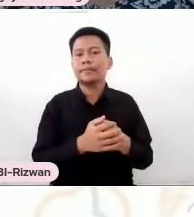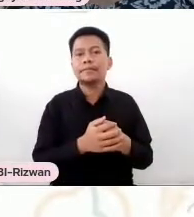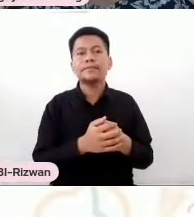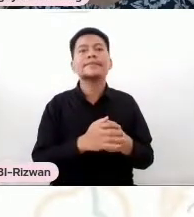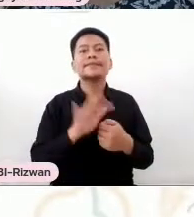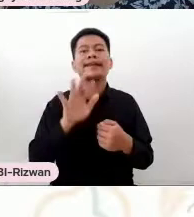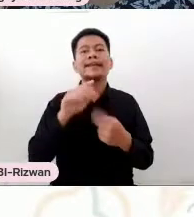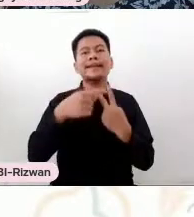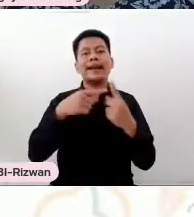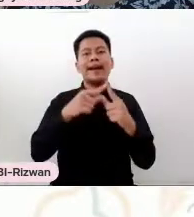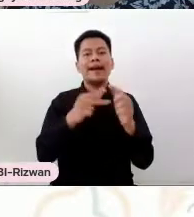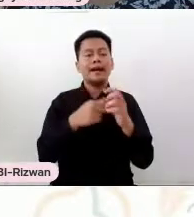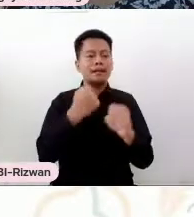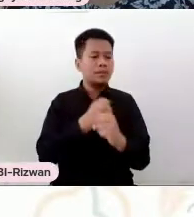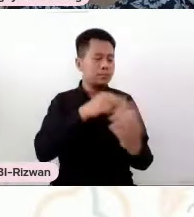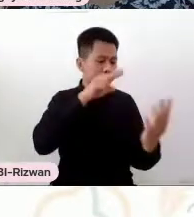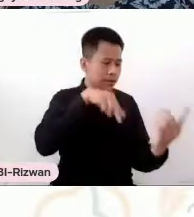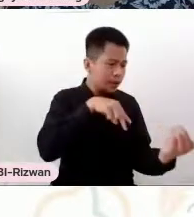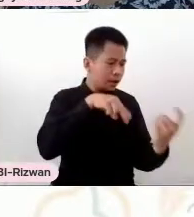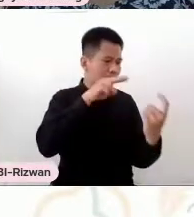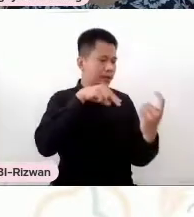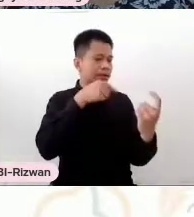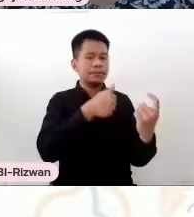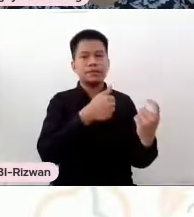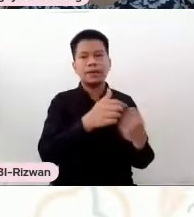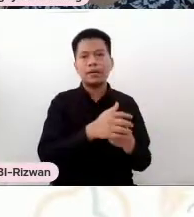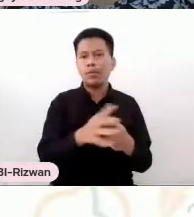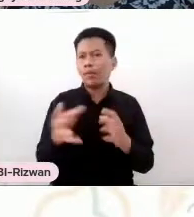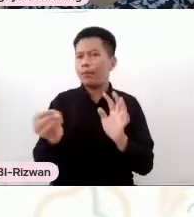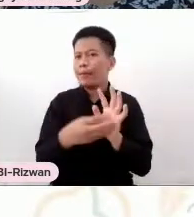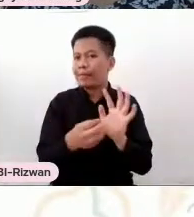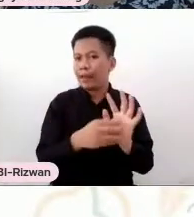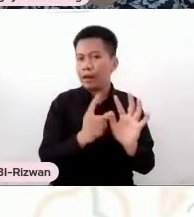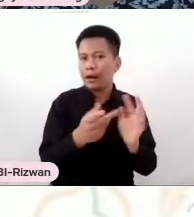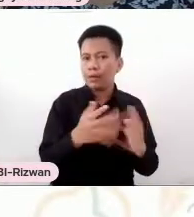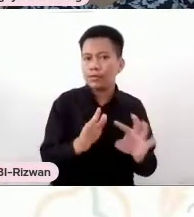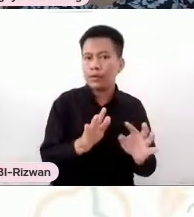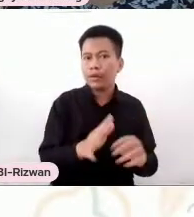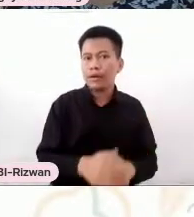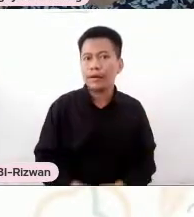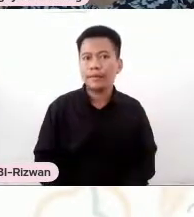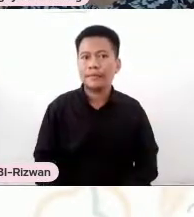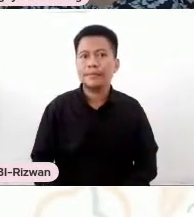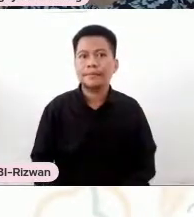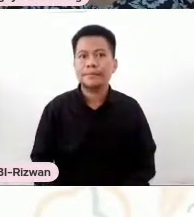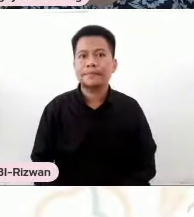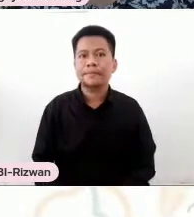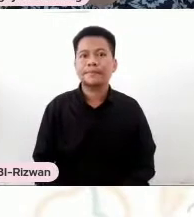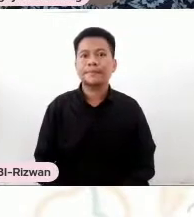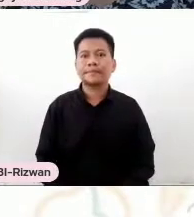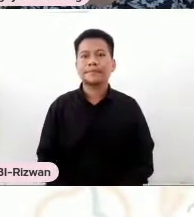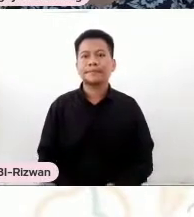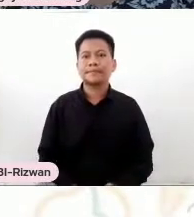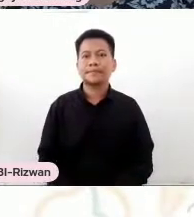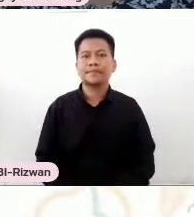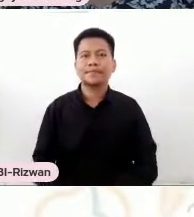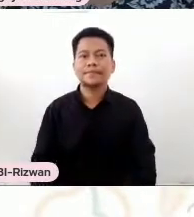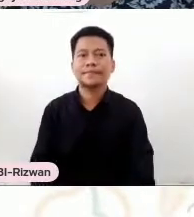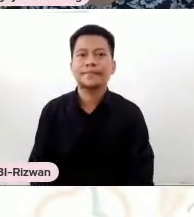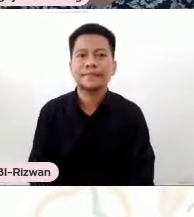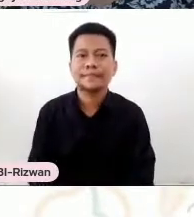Miss Hang. Ini sudah ada komentar ya. There's one comment from Hanani Harum